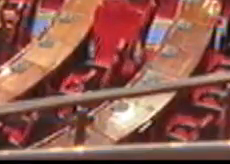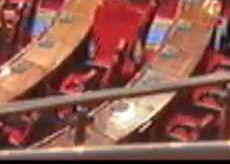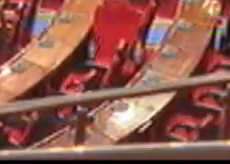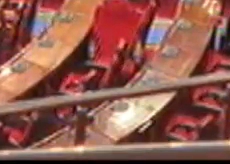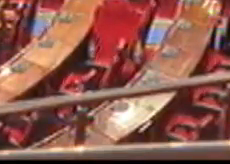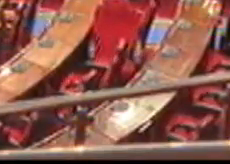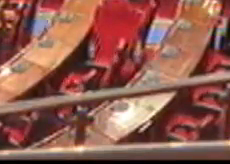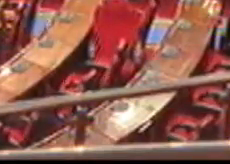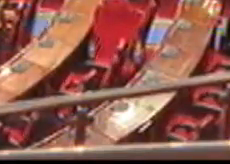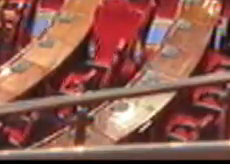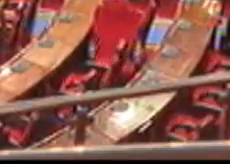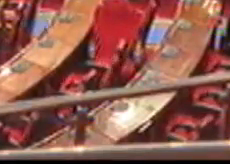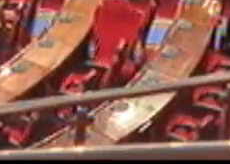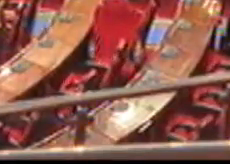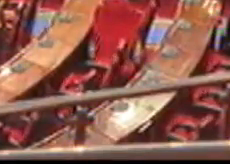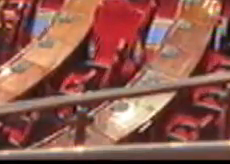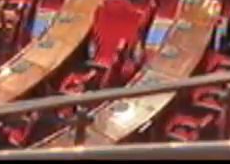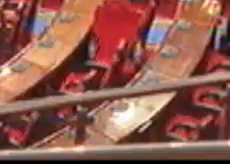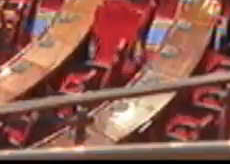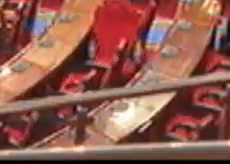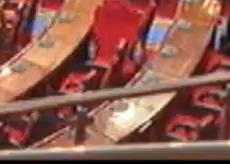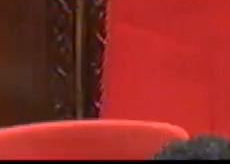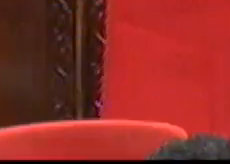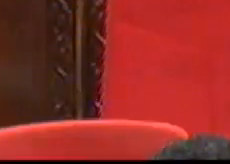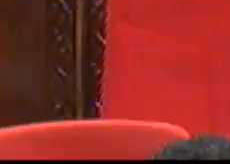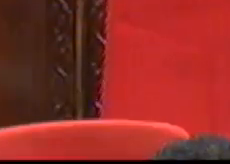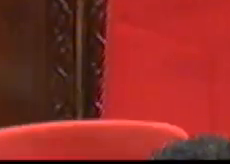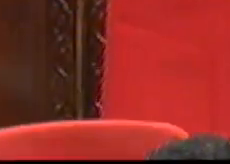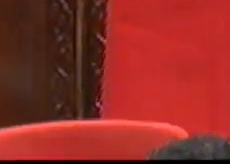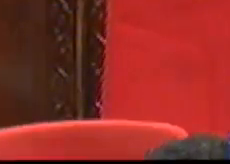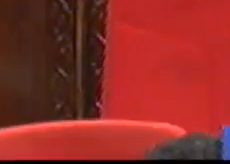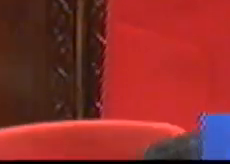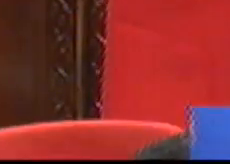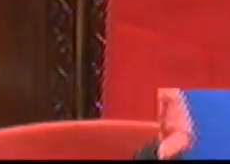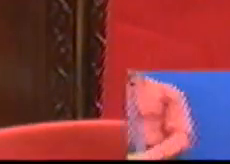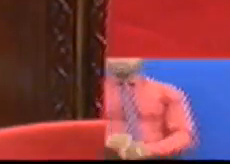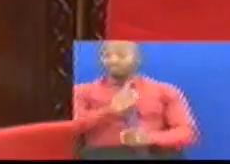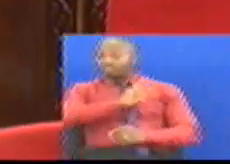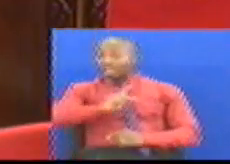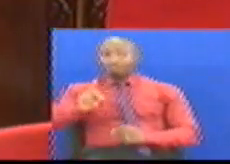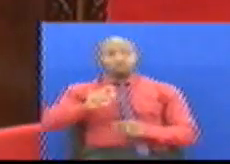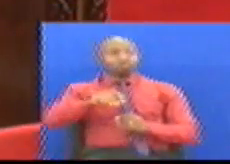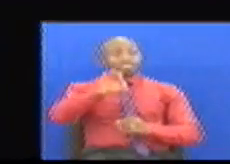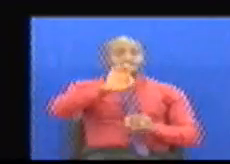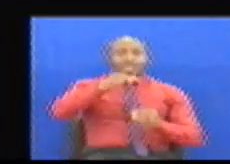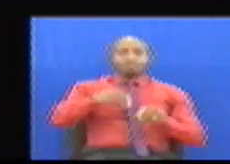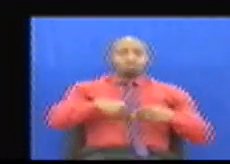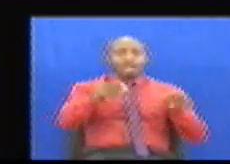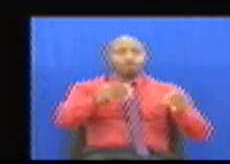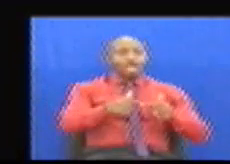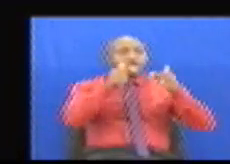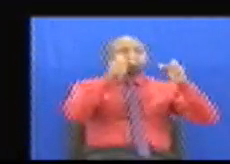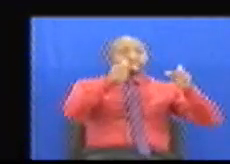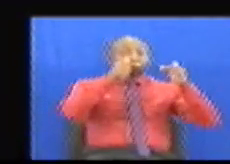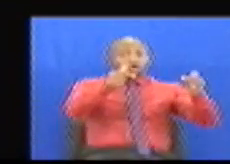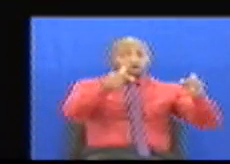Nawashukuru na kushukuru wewe, na mimi niseme tu kweli, kama kungekuwa kunachagua mama kupewa tuzo, mama maarufu